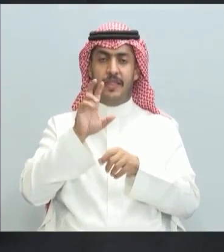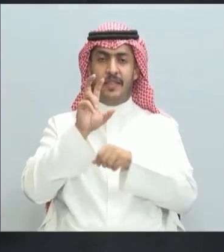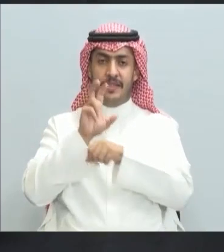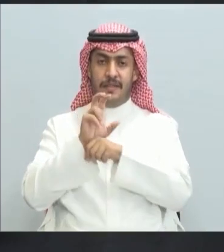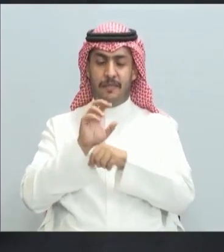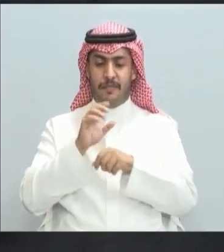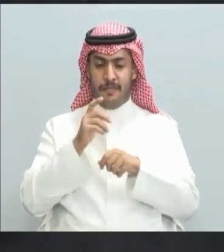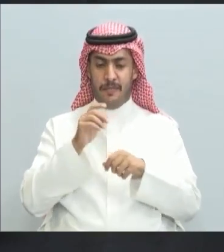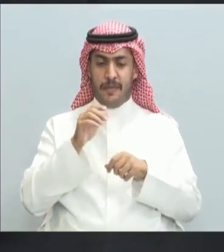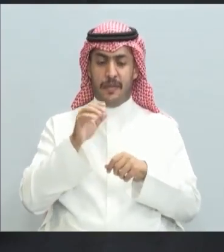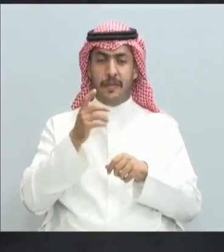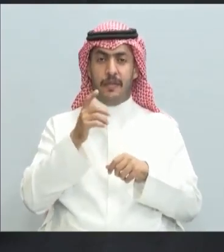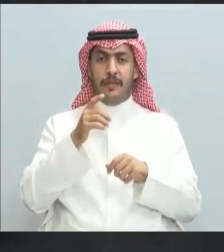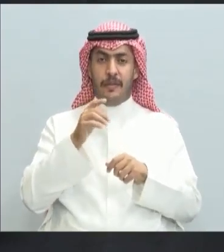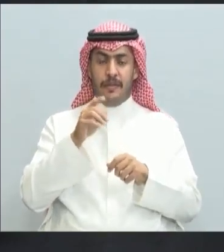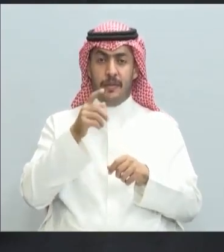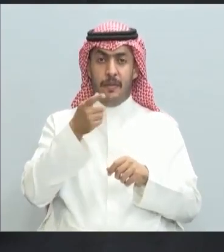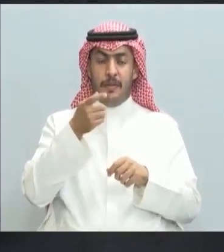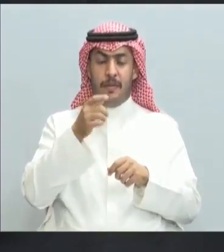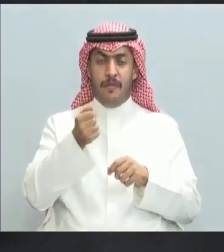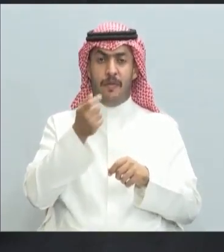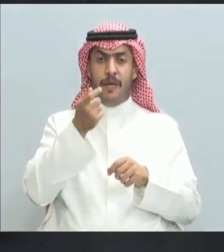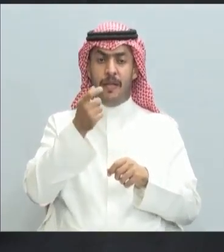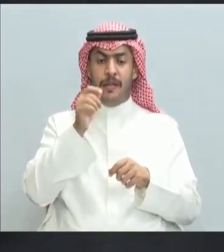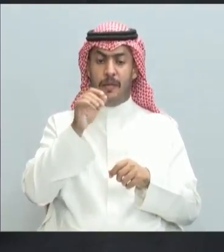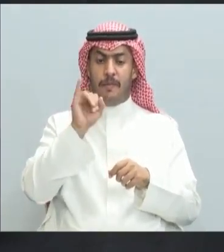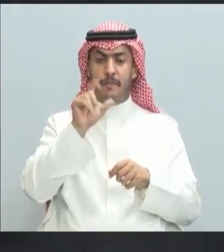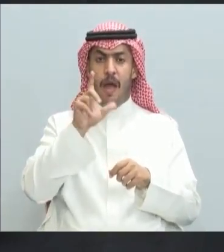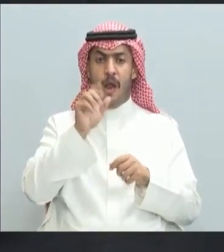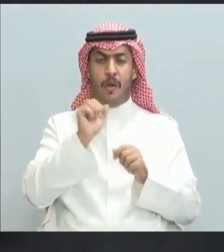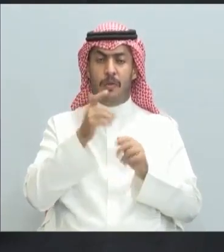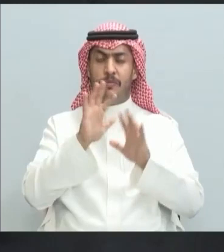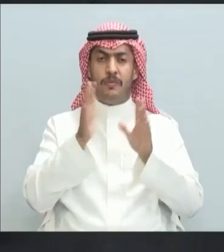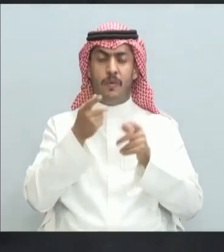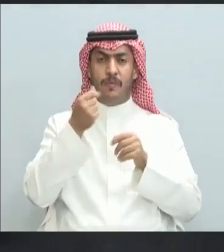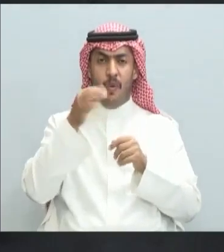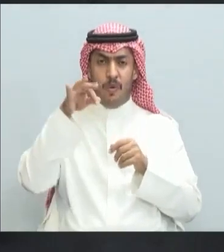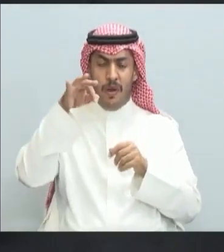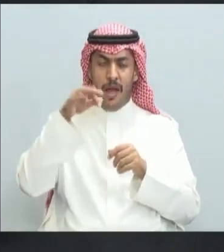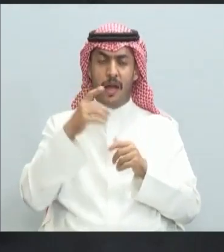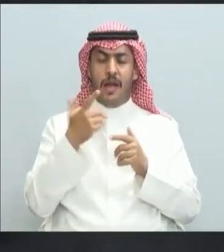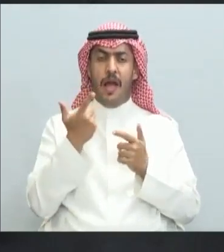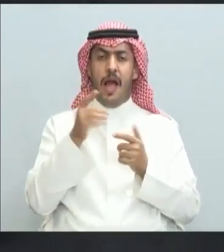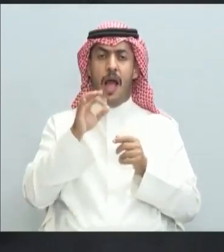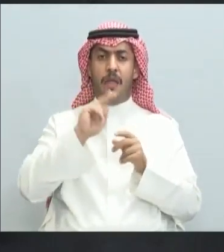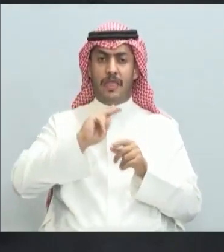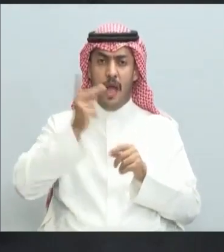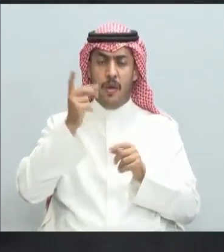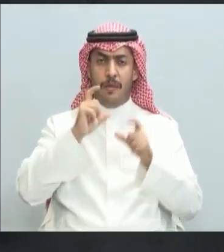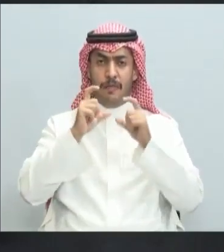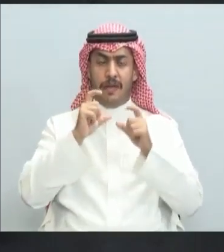ويكون مقبول ان اتبادل من خلاله السلع والخدمات سواء كانت اوراق النقديه او حوالات